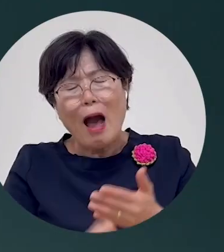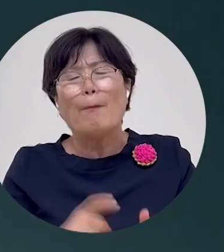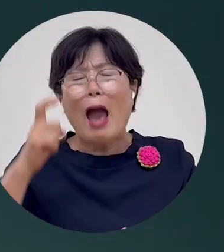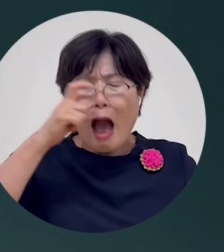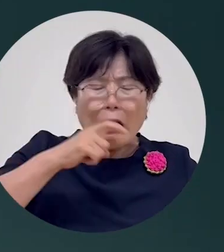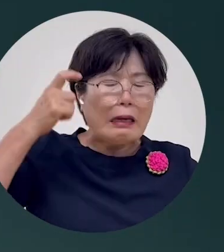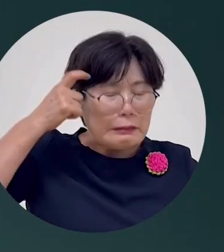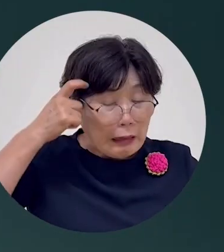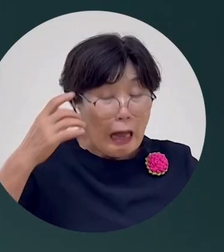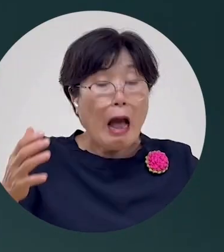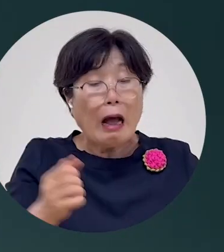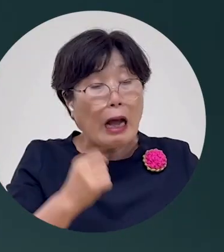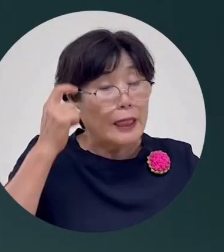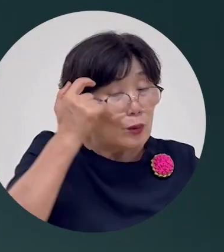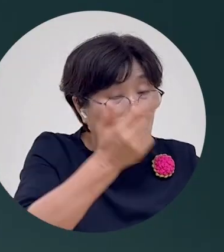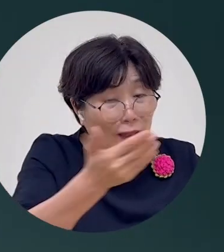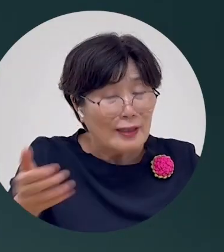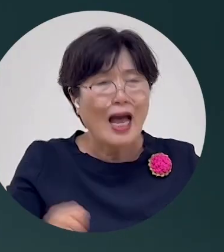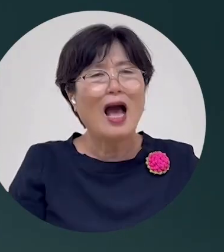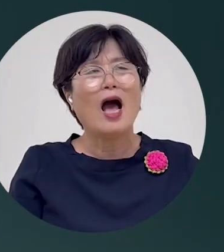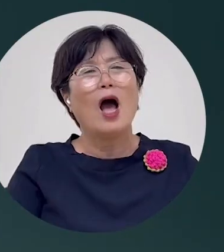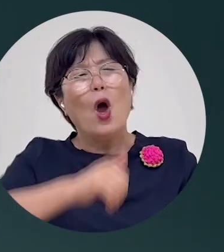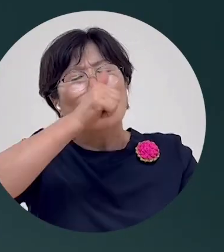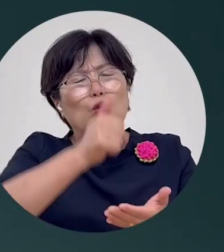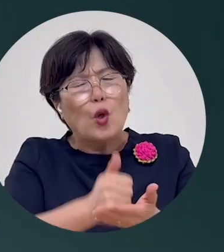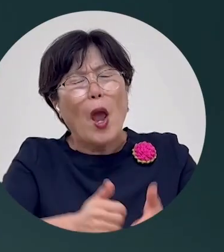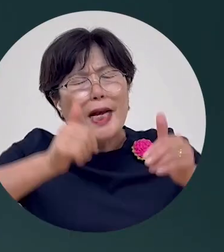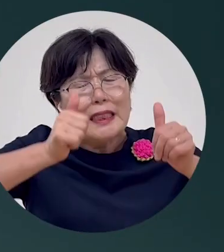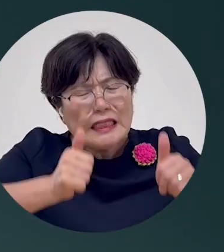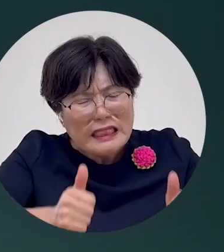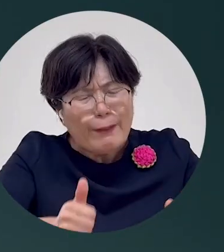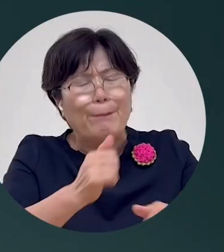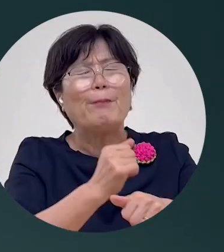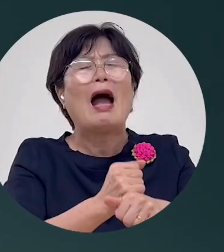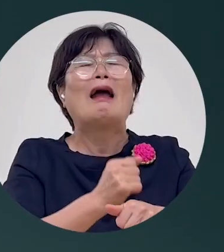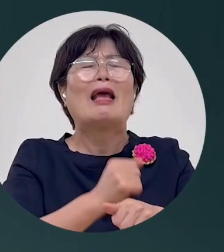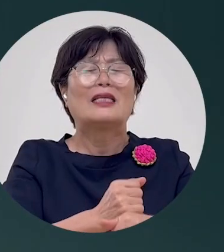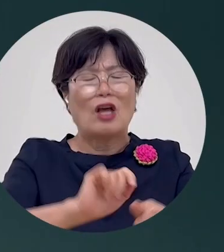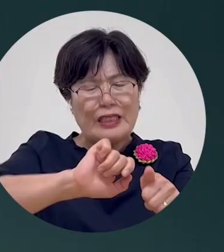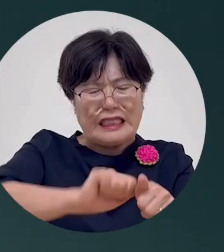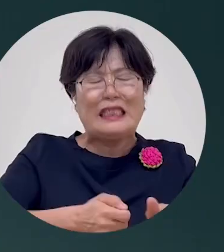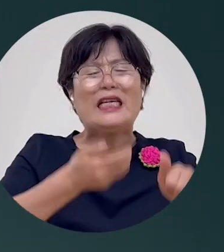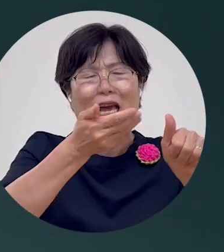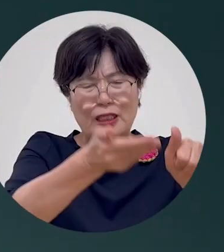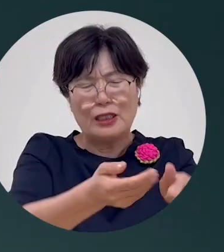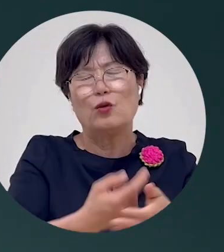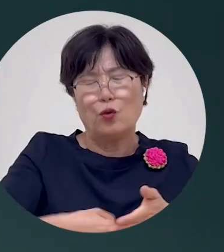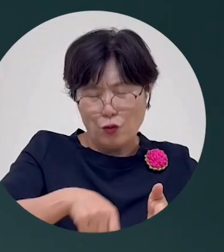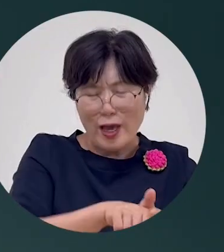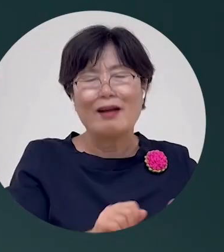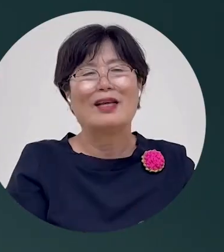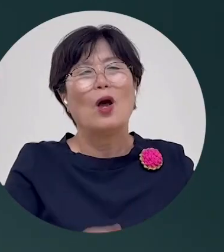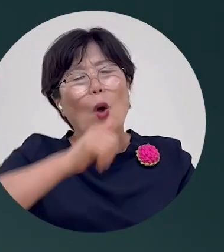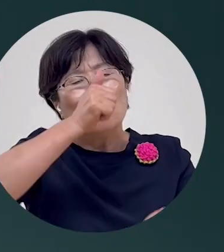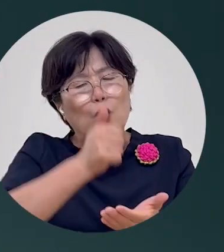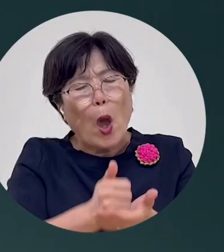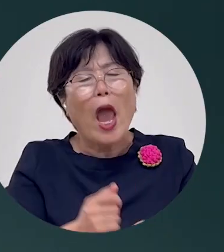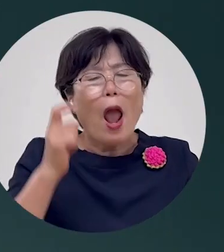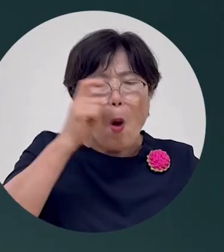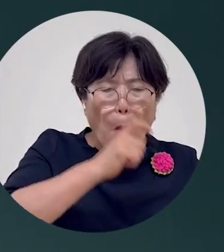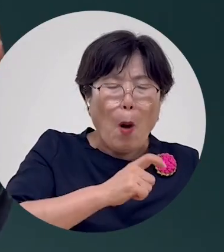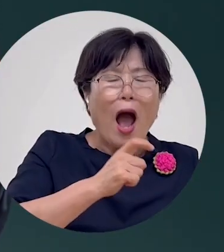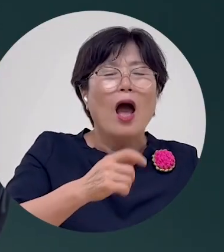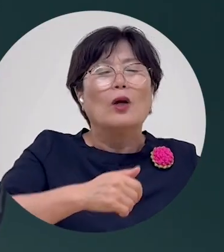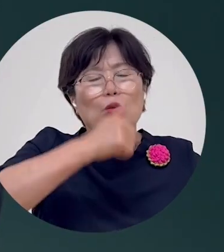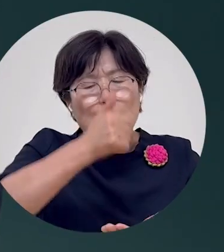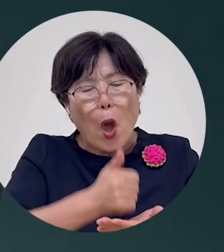것은 죄를 심판해서 징계하기 위함이 아니라 죄와 사망으로부터